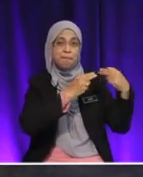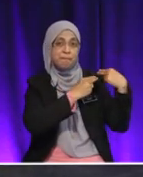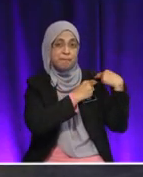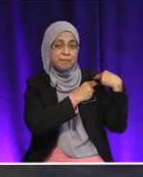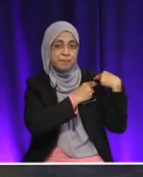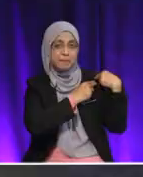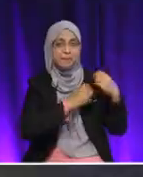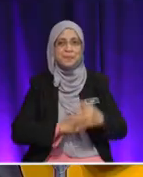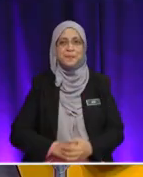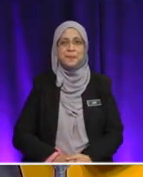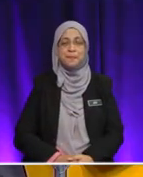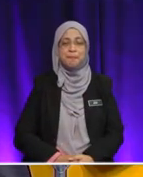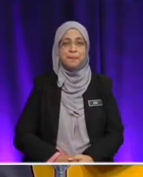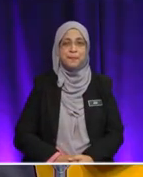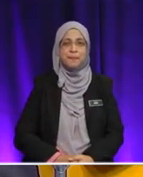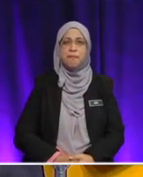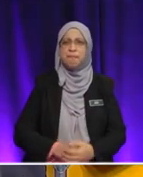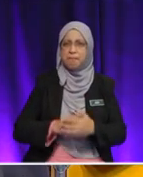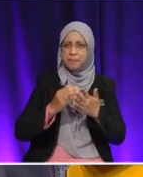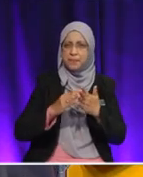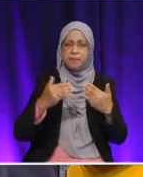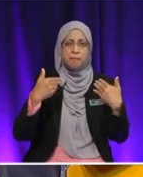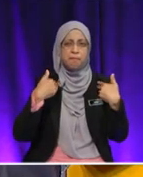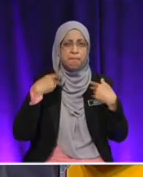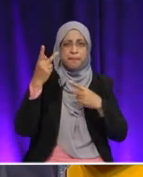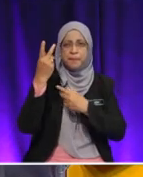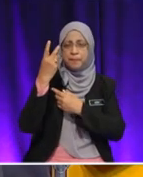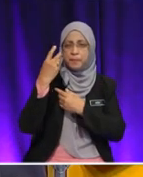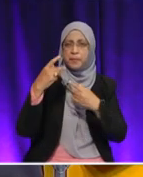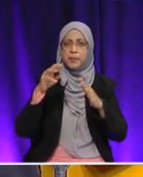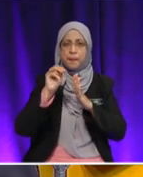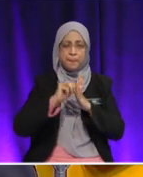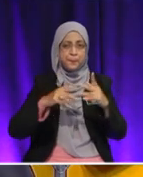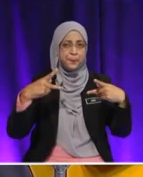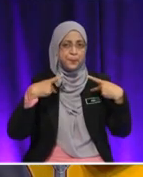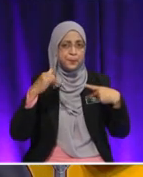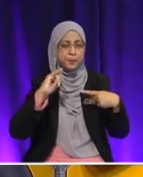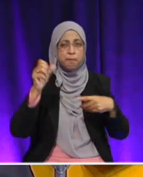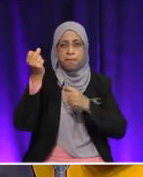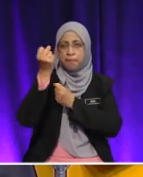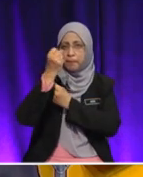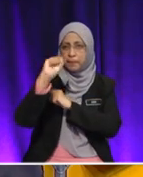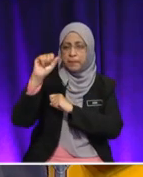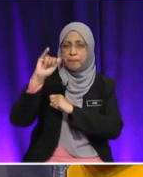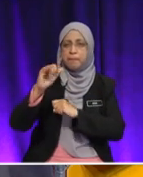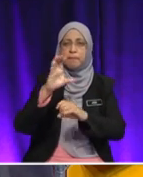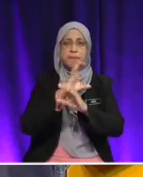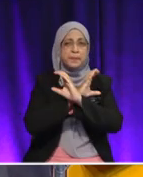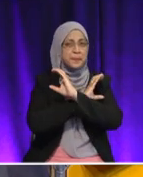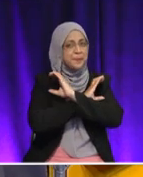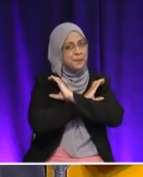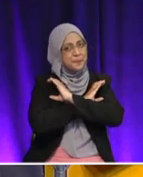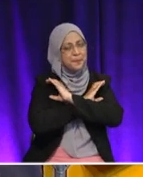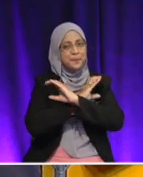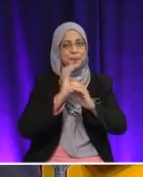mempunyai kesetiaan yang tinggi kepada Negara sikat cinta akan negara